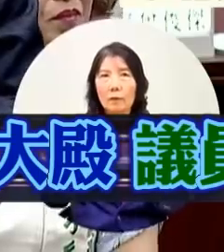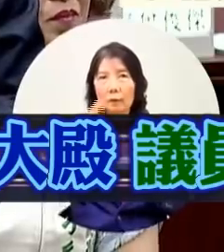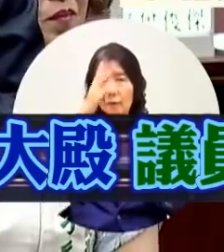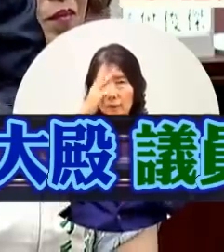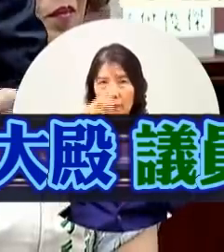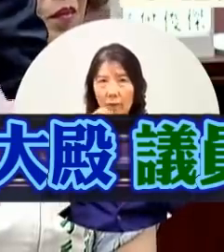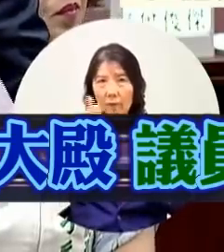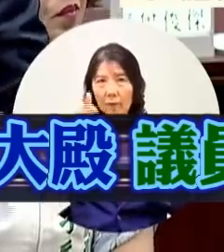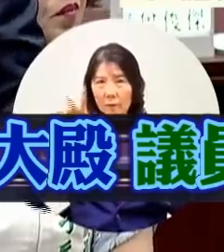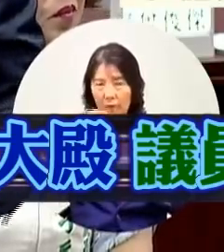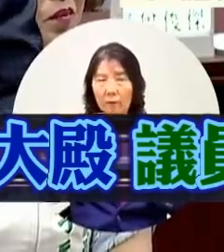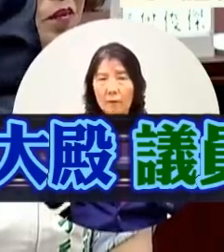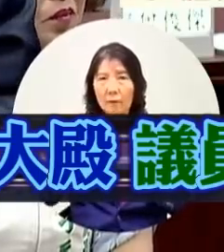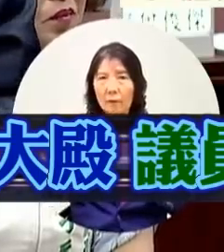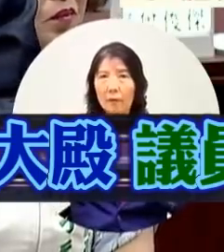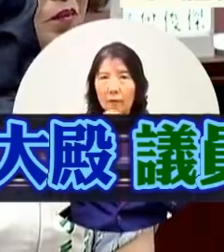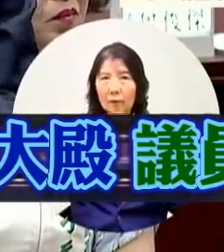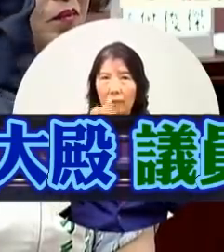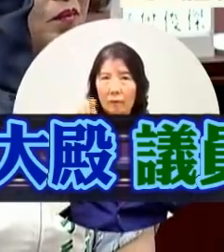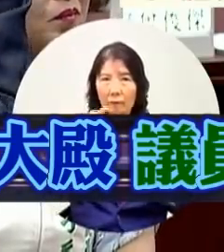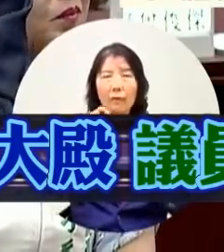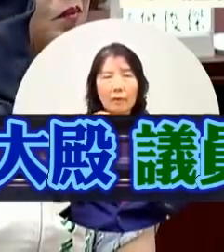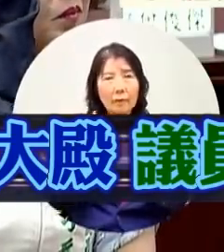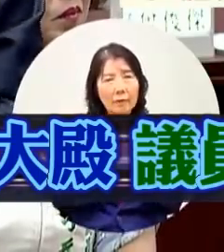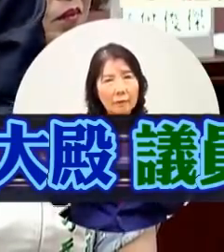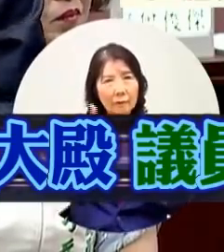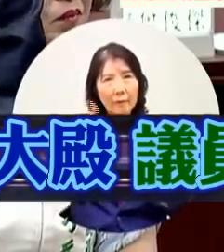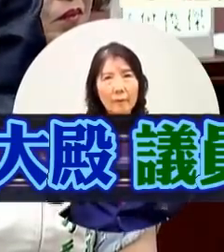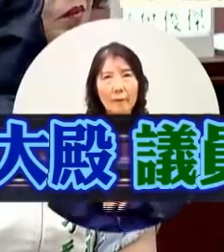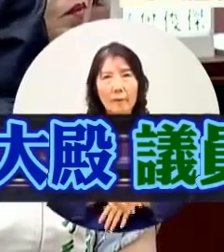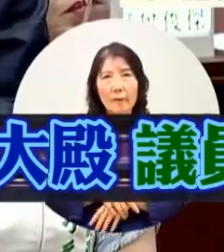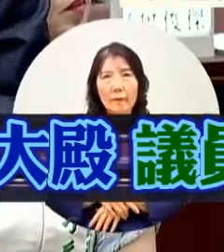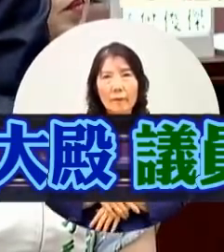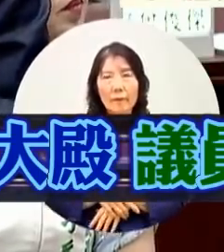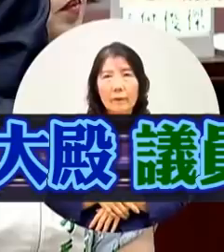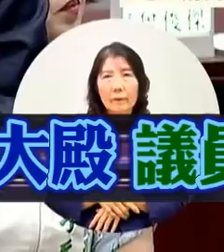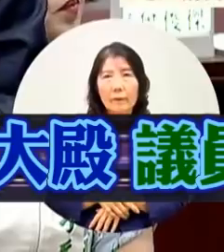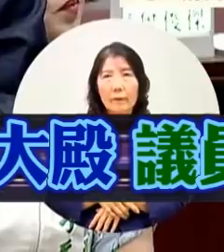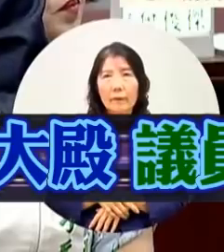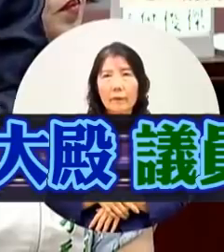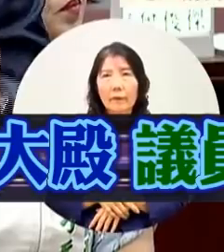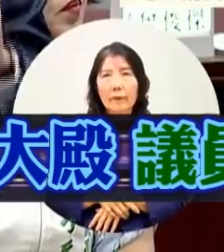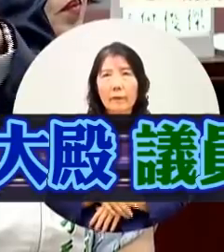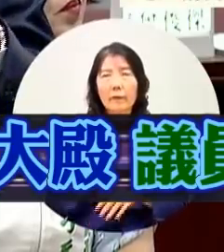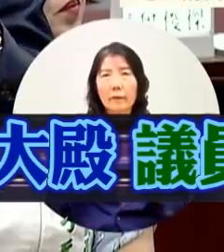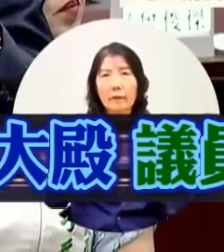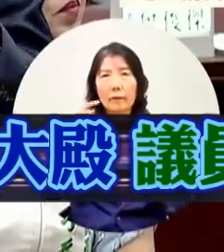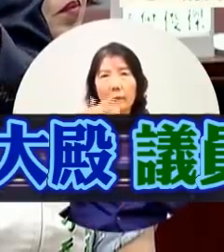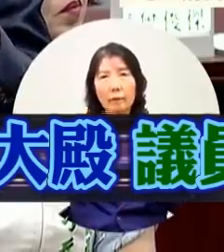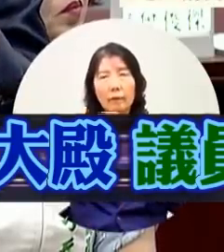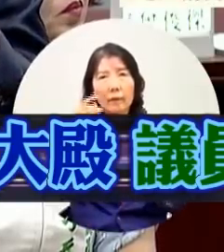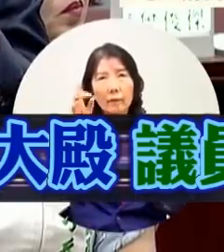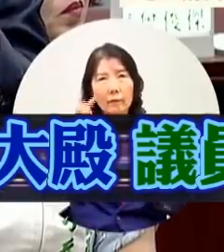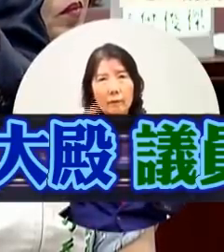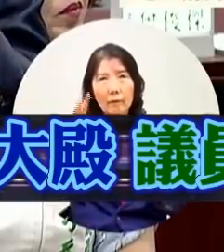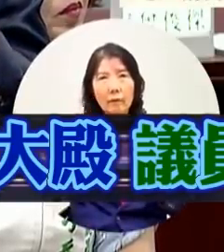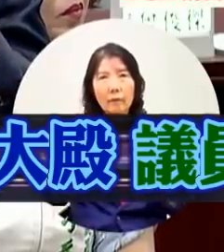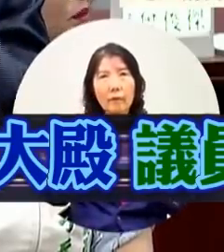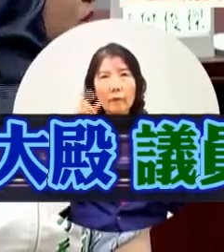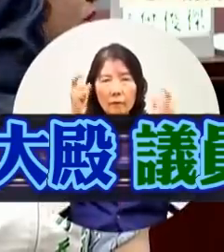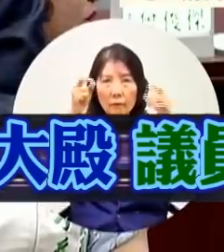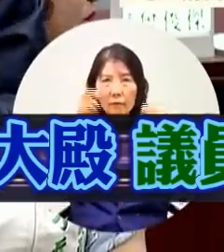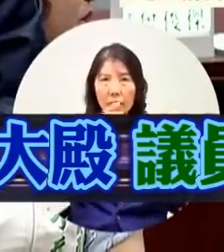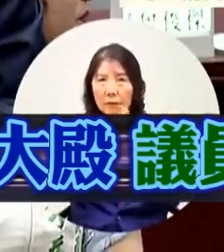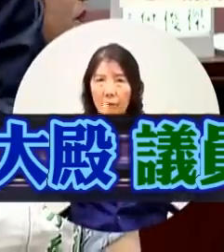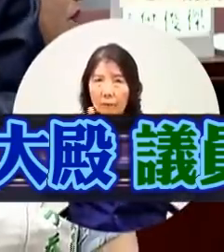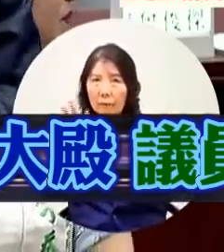解地方的需求。所以局长，这个事情我先对你肯定。好，好，来，再来。请问哪一部电影曾在高雄取景？有大吊哥、血观